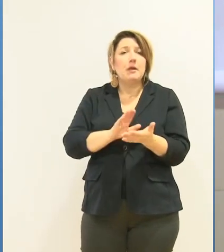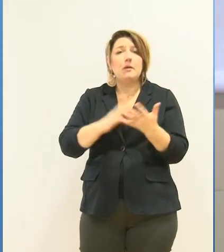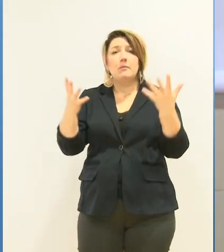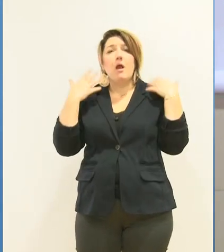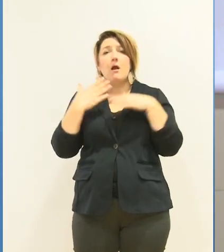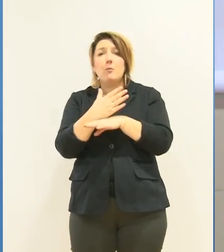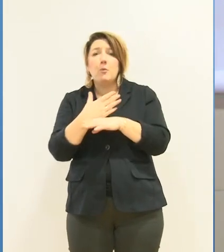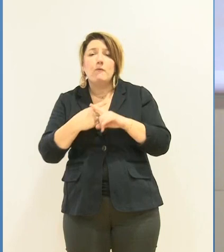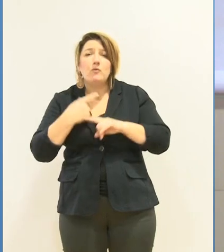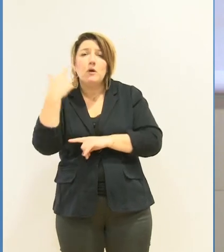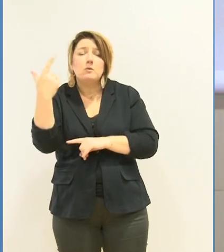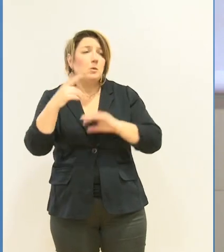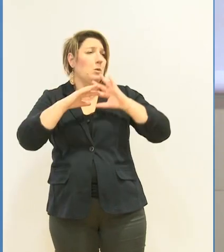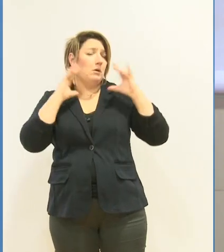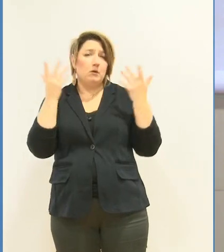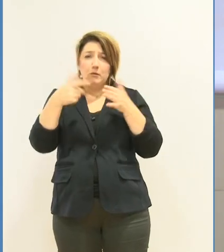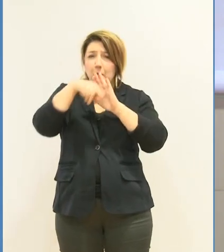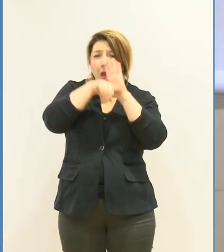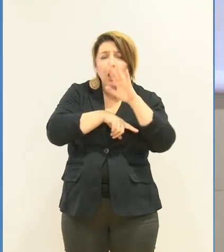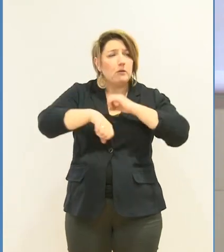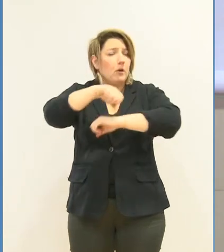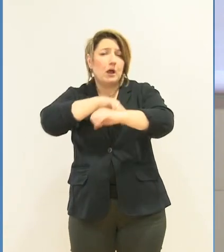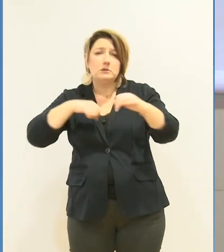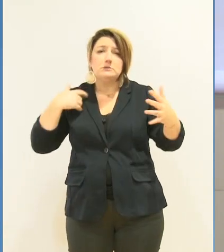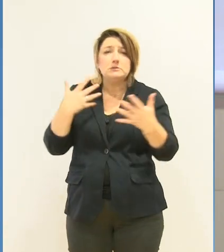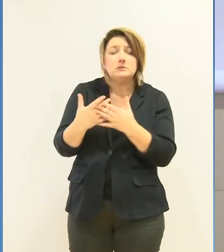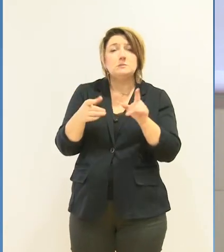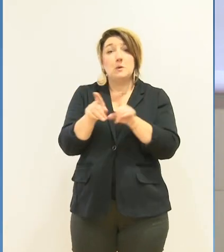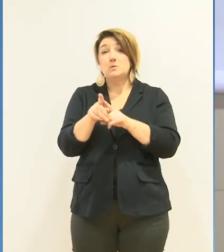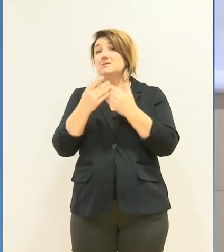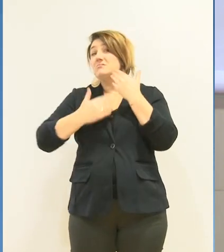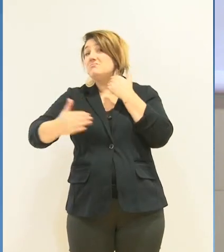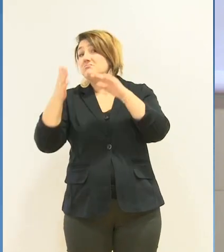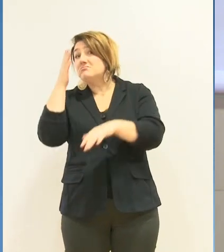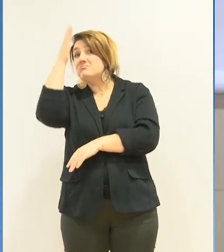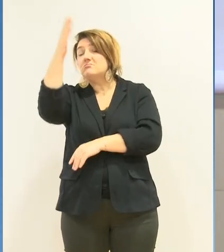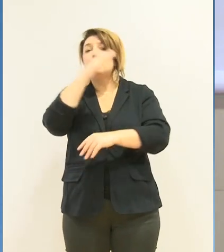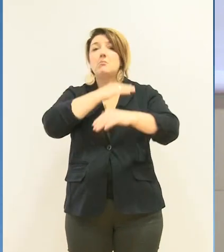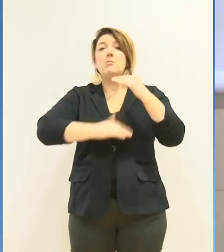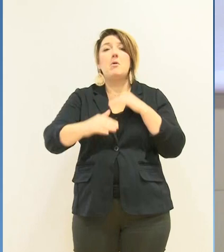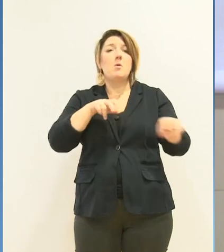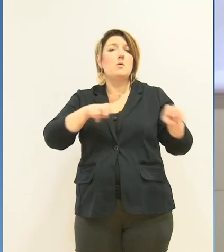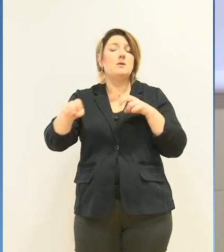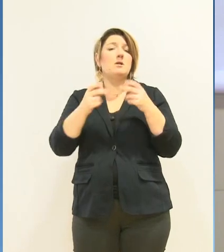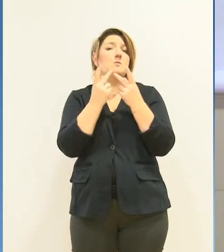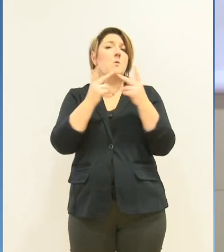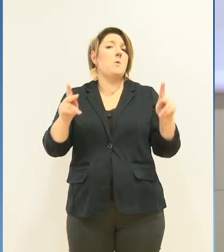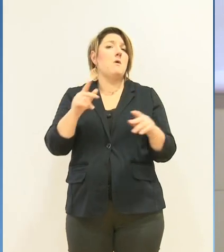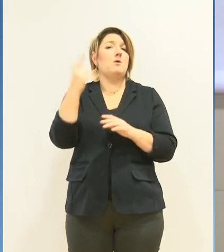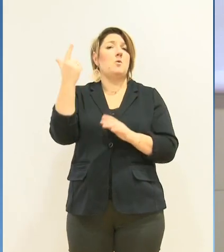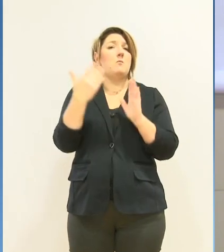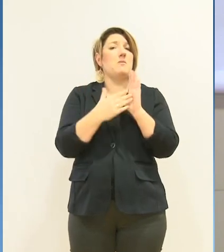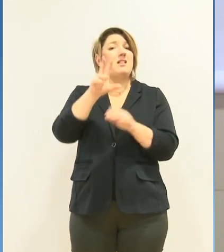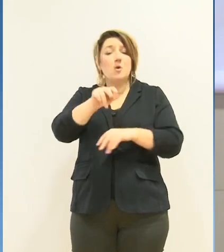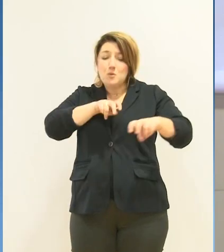qui est aussi assurée sur le long terme avec le plan de déplacement urbain 2030 qui va révolutionner nos mobilité dans le bon